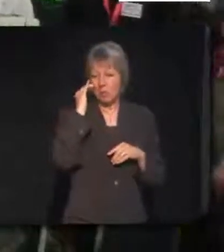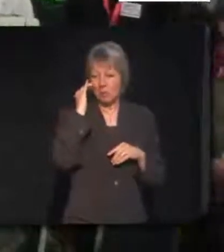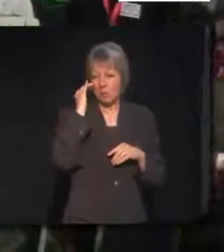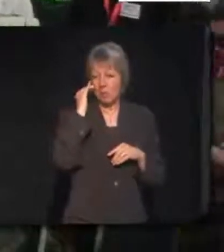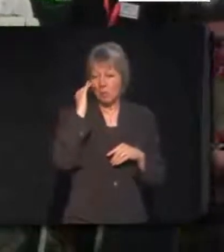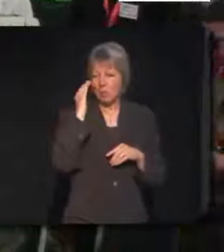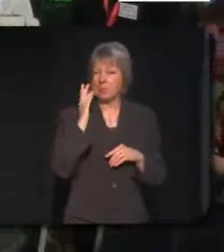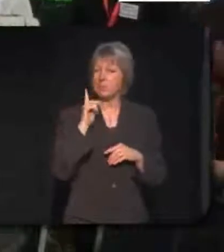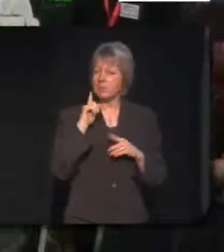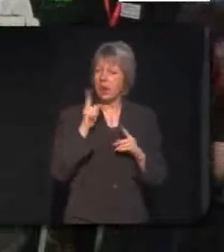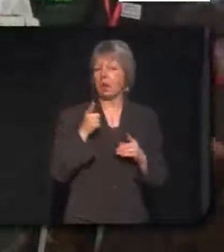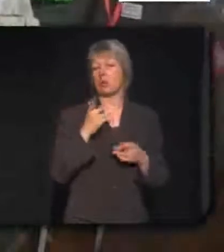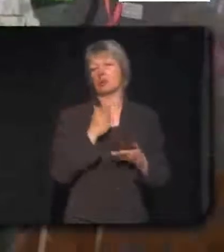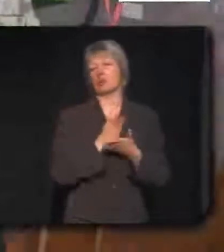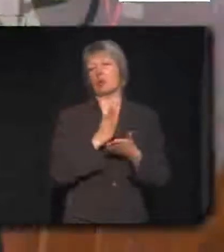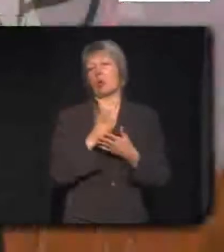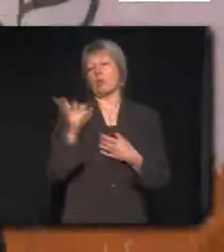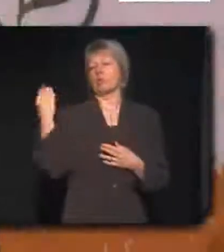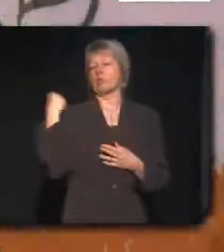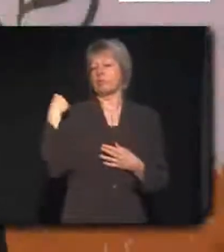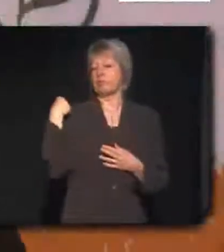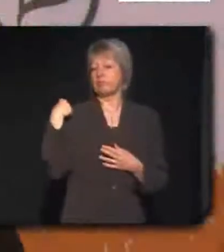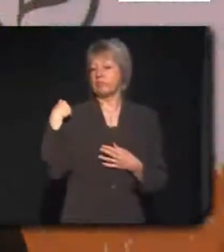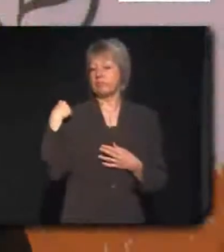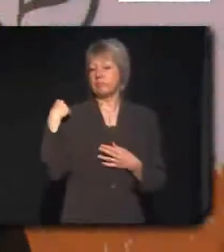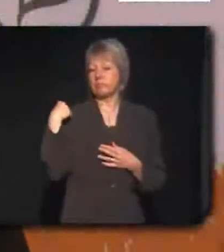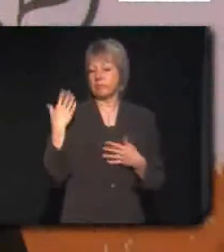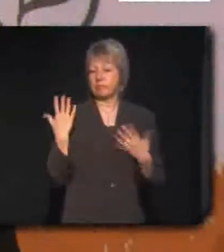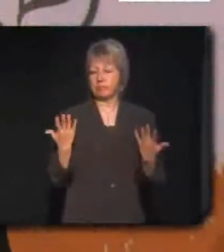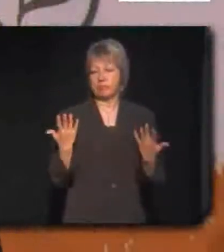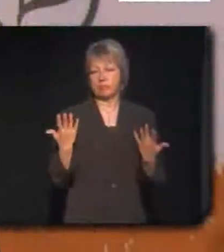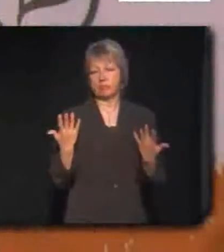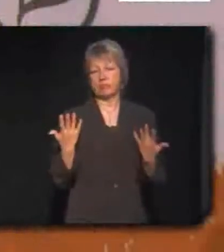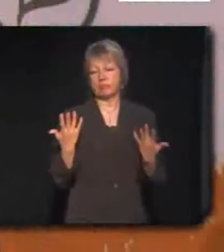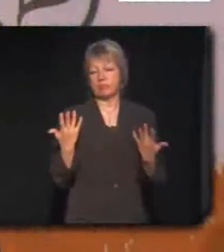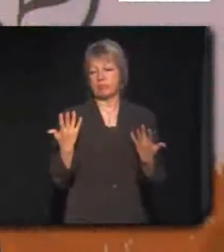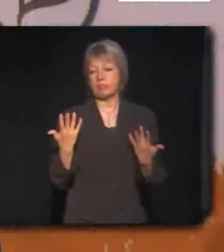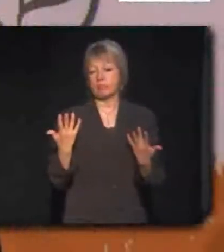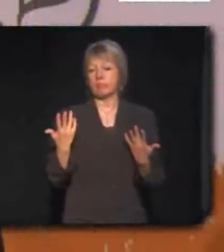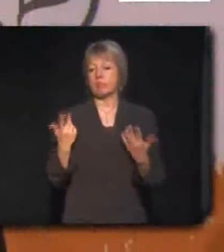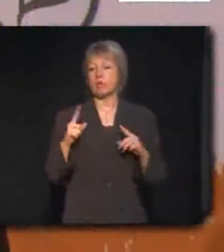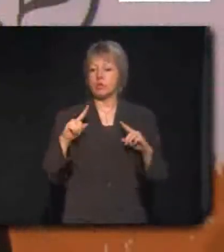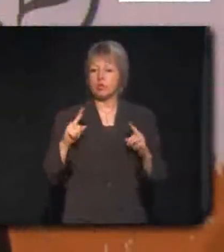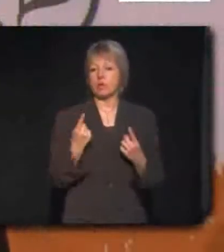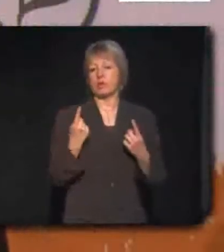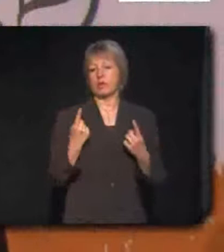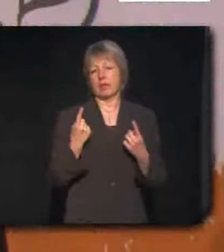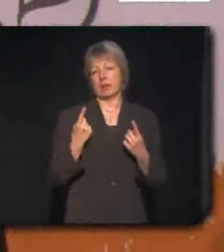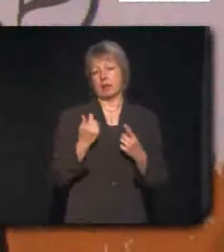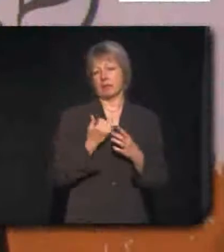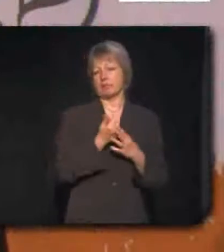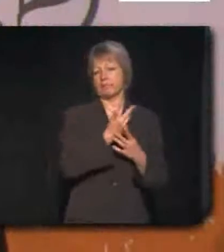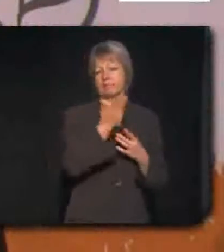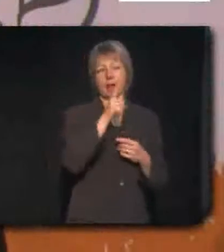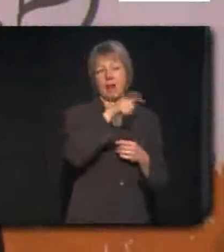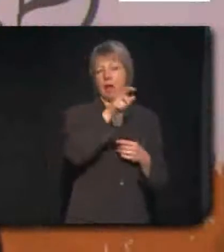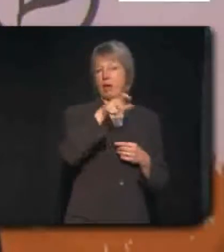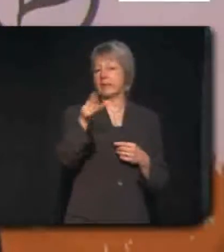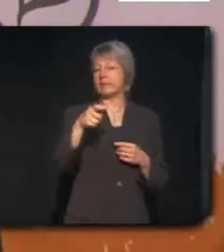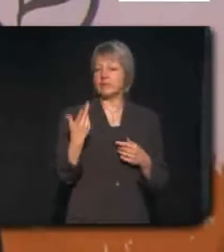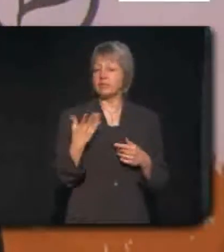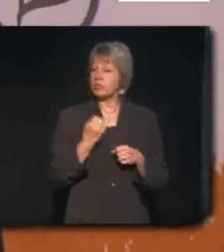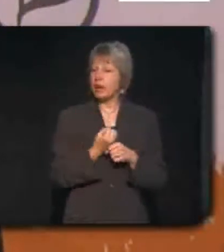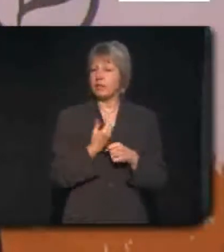mir wurde auch mitgeteilt dass mal wieder sehr viele Menschen oder mehrere Menschen nicht wirklich in der Lage sind